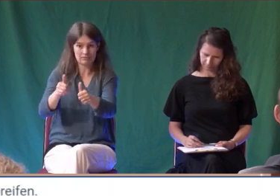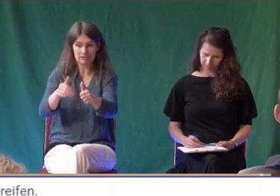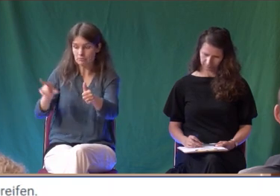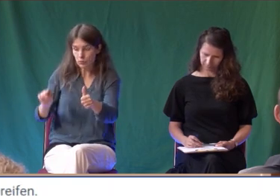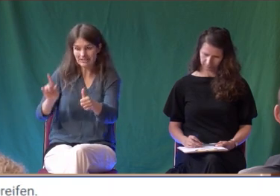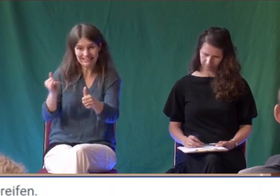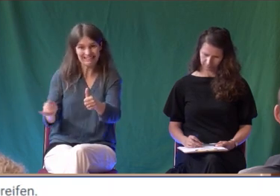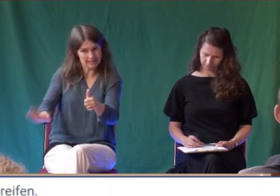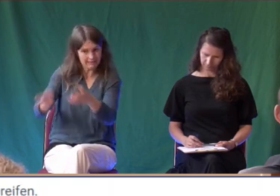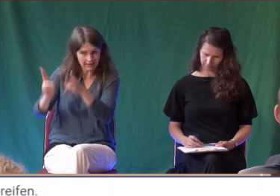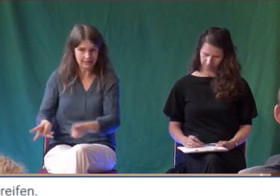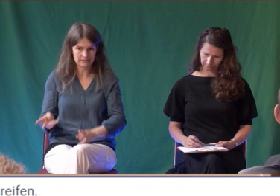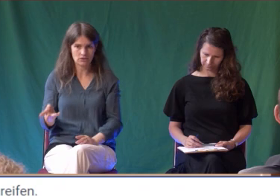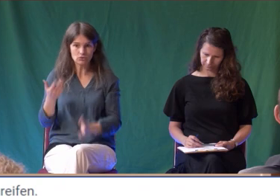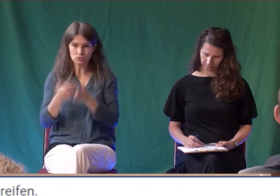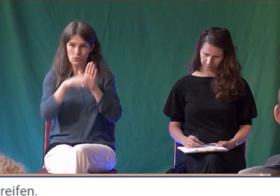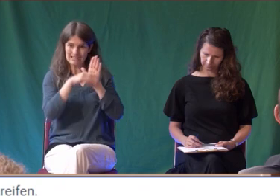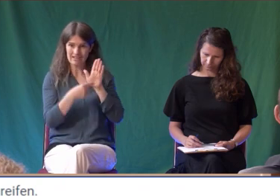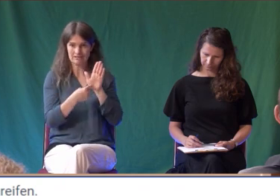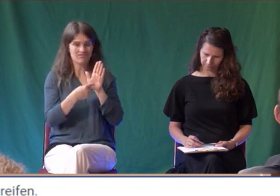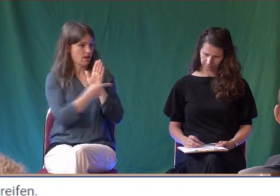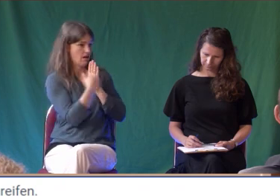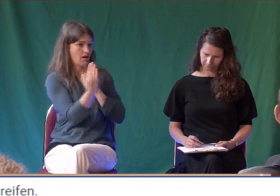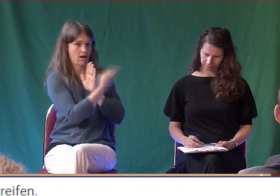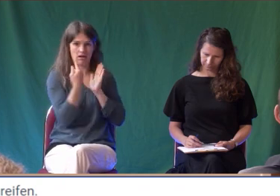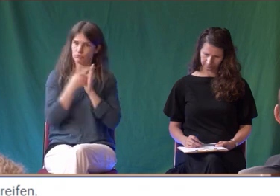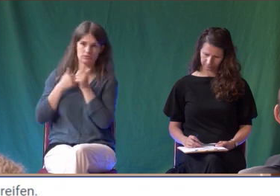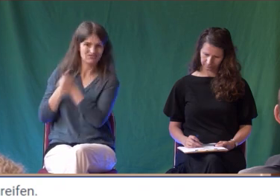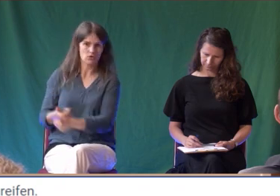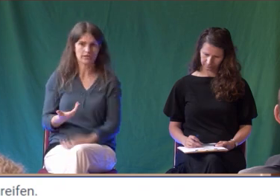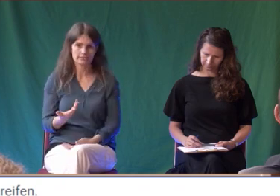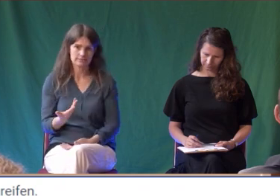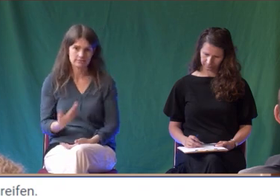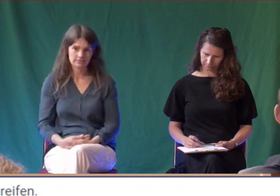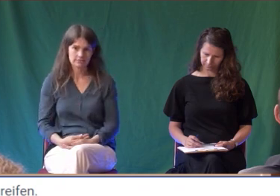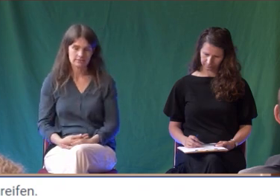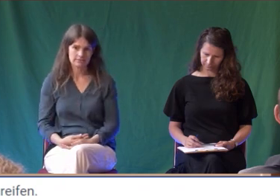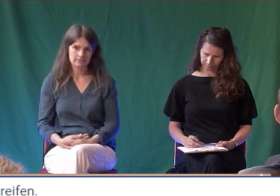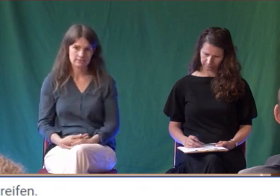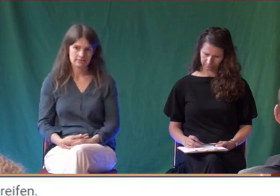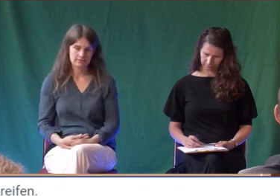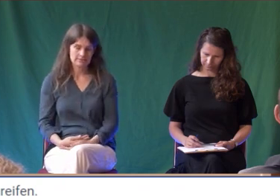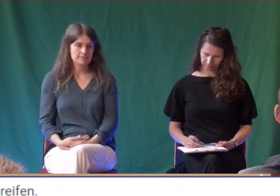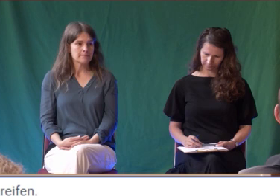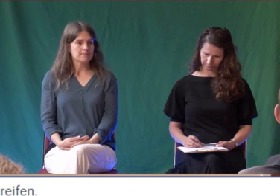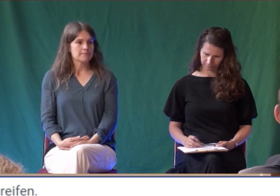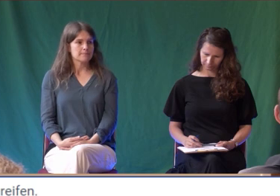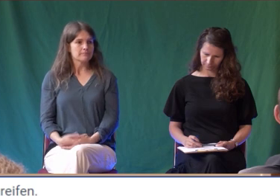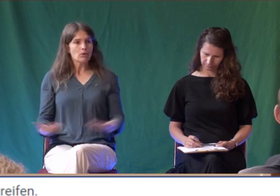und sozusagen an dieses Gesetz haben wir uns alle zu halten die